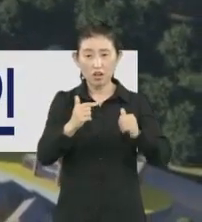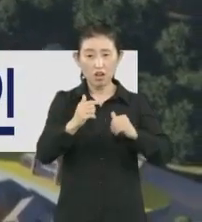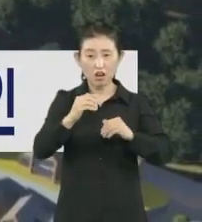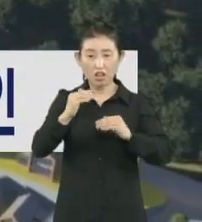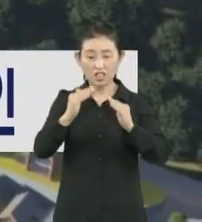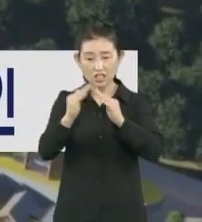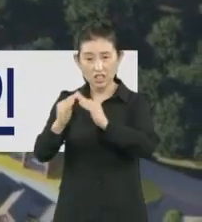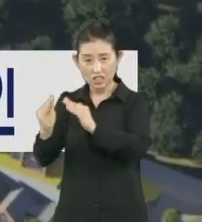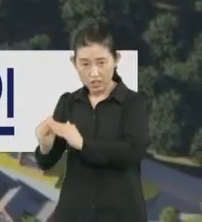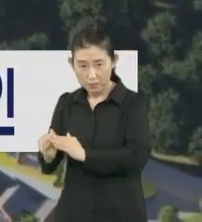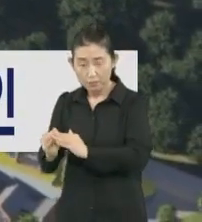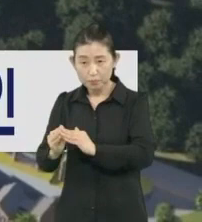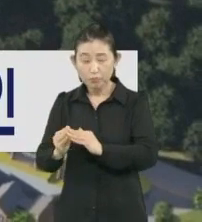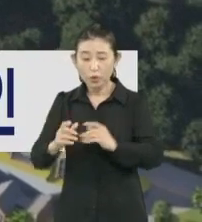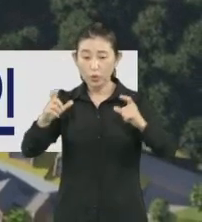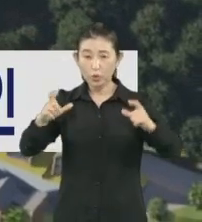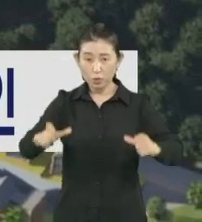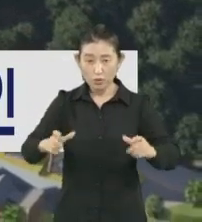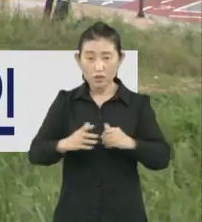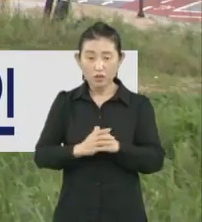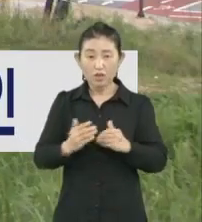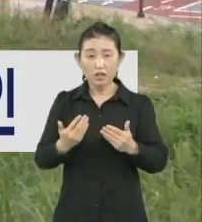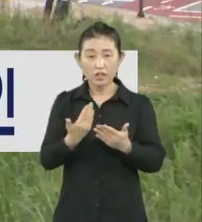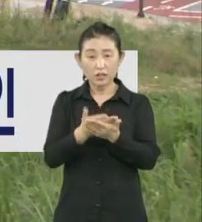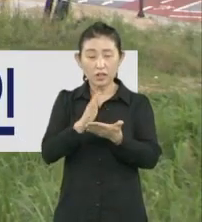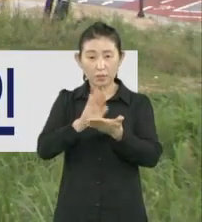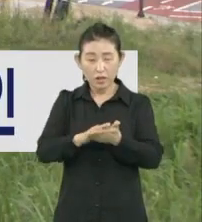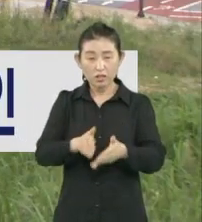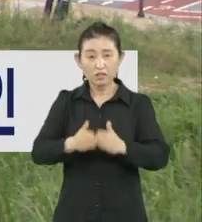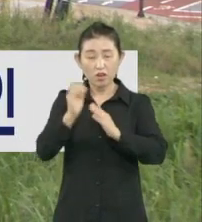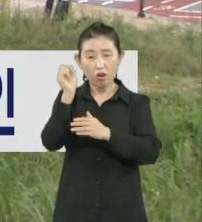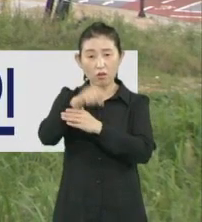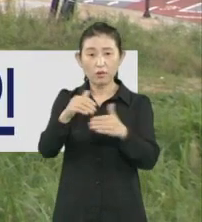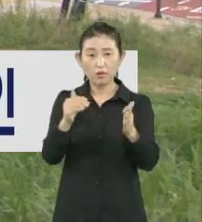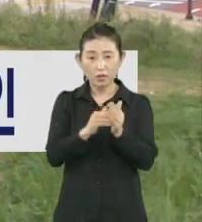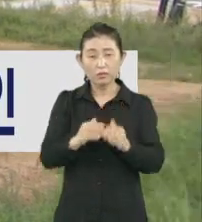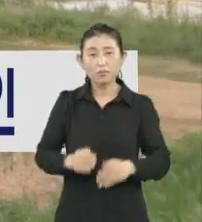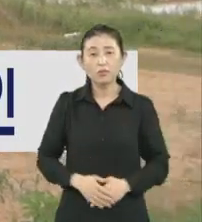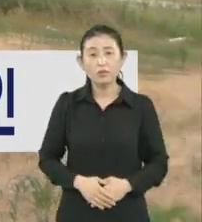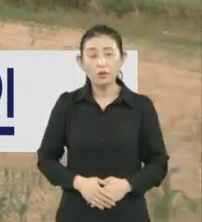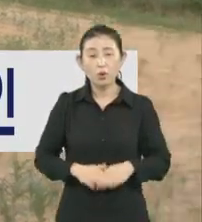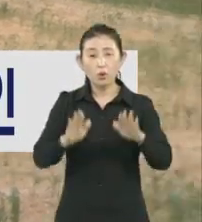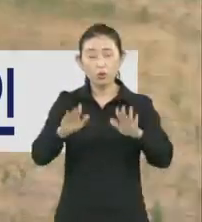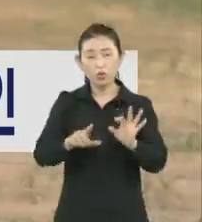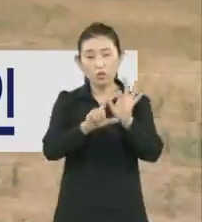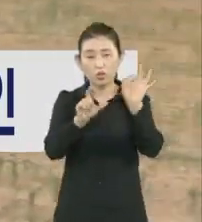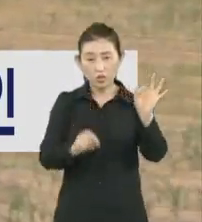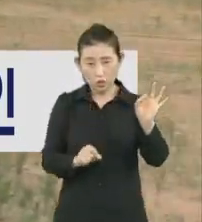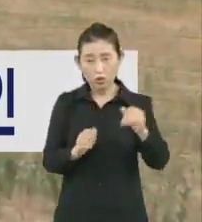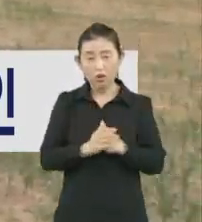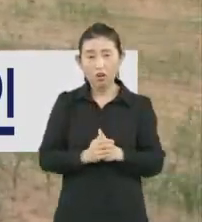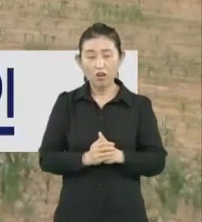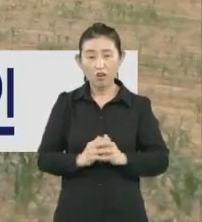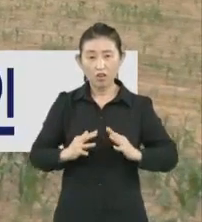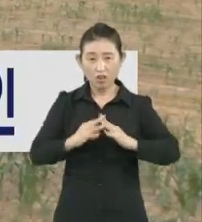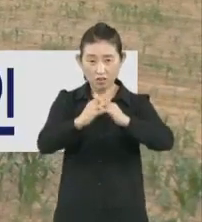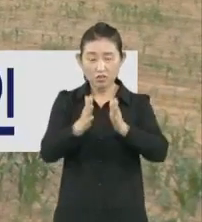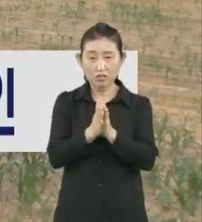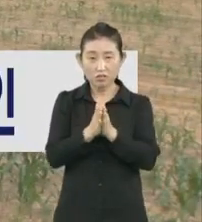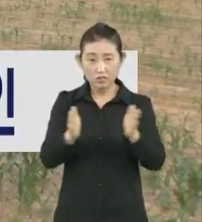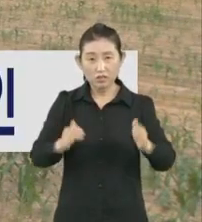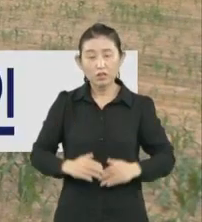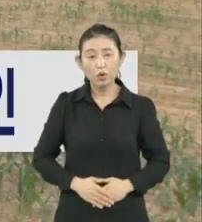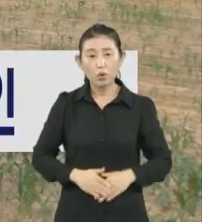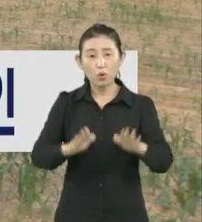단독주택 골프 빌리지 에 대한 개발계획을 승인했습니다 중 감도는 오는 10월 본격적인 건설 절차에